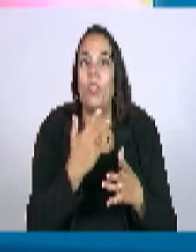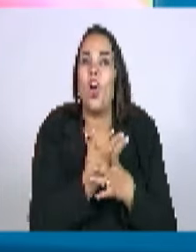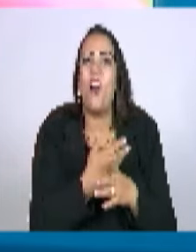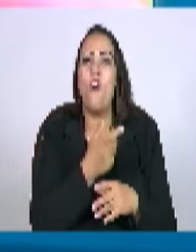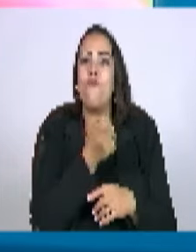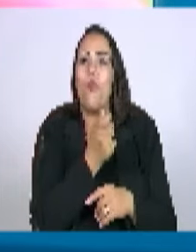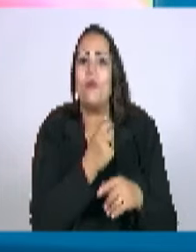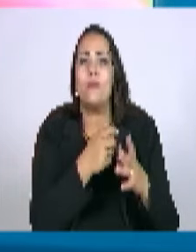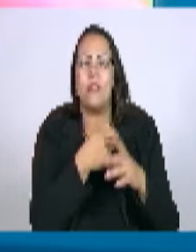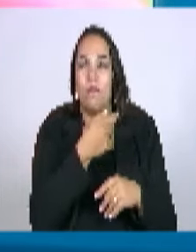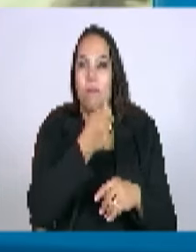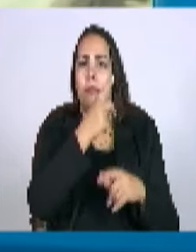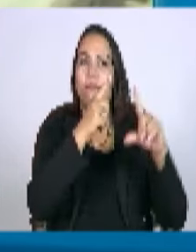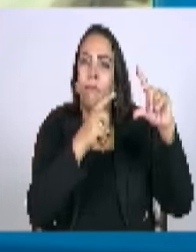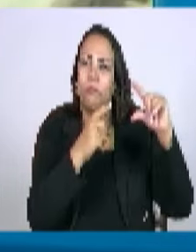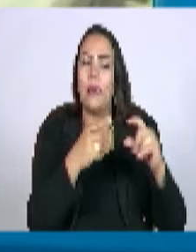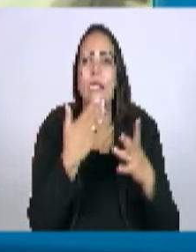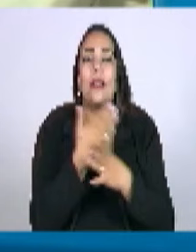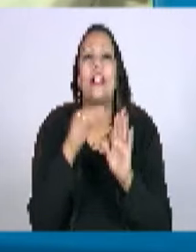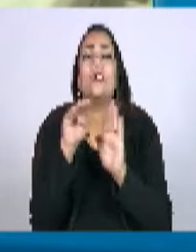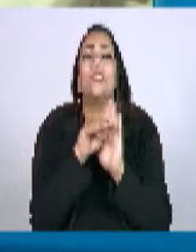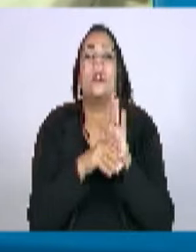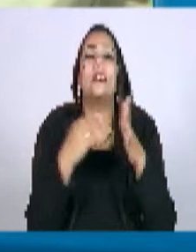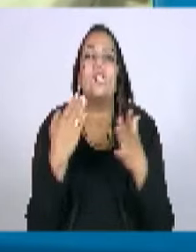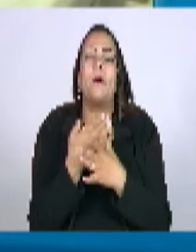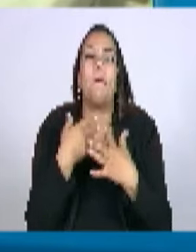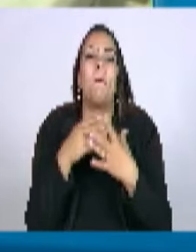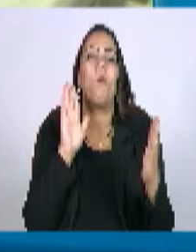هتنخفض دي استراتيجيه مواجهه